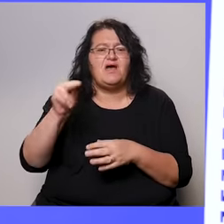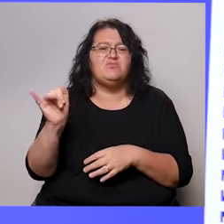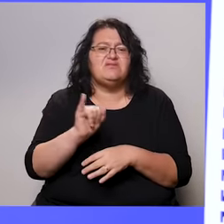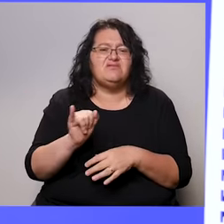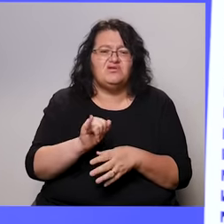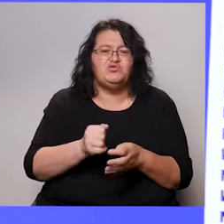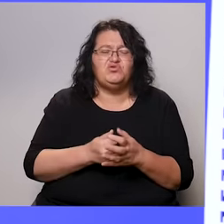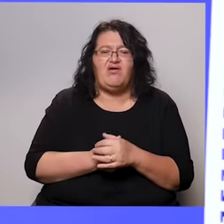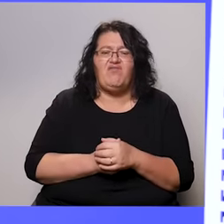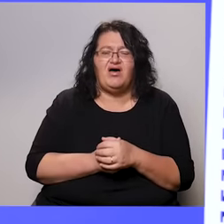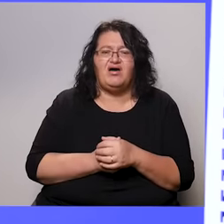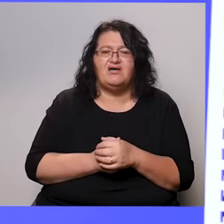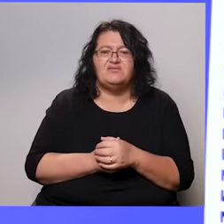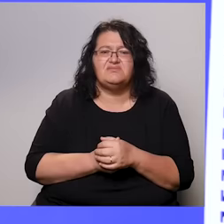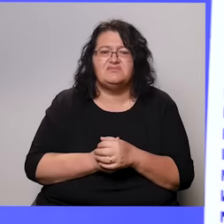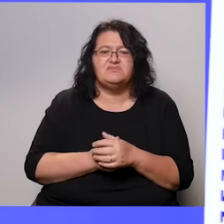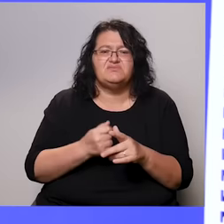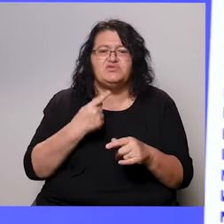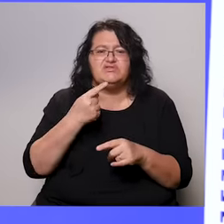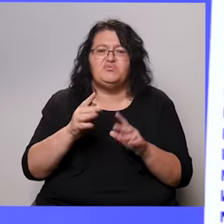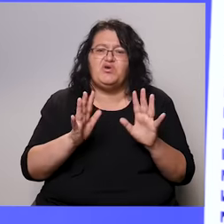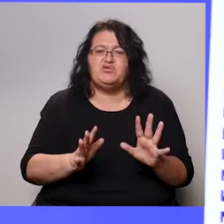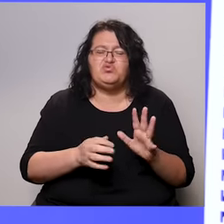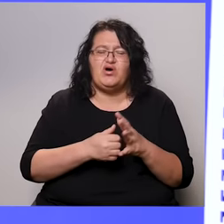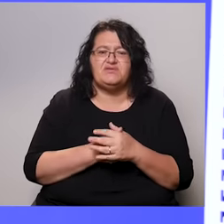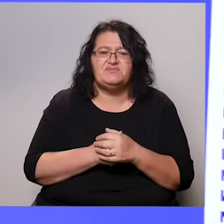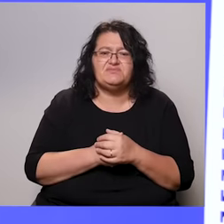cineva. Și spune în felul următor.